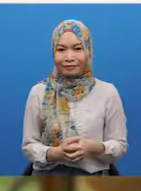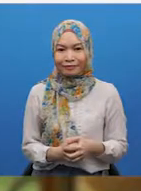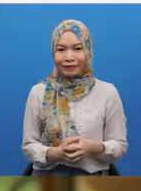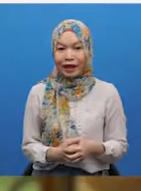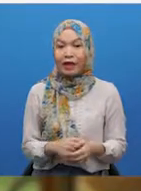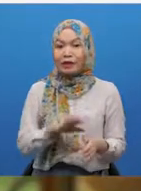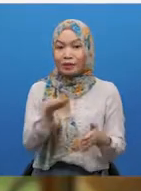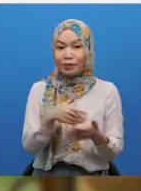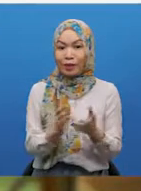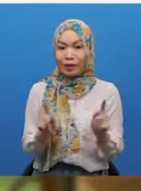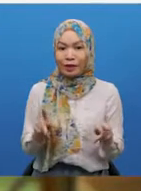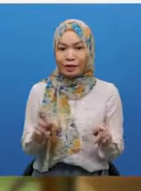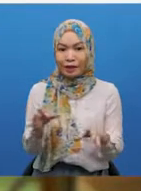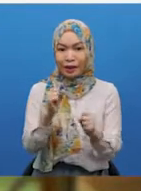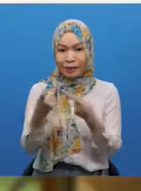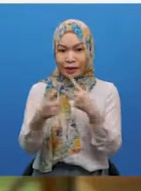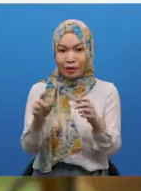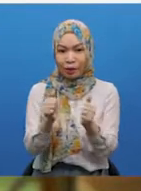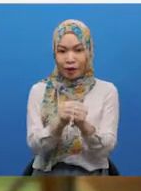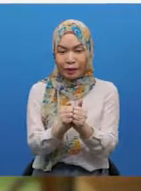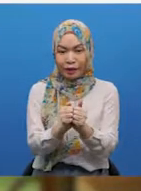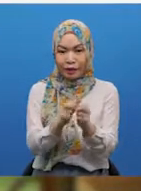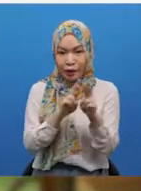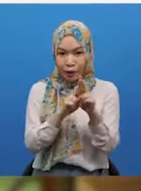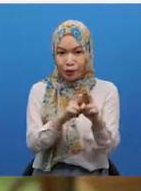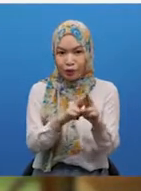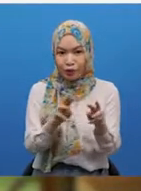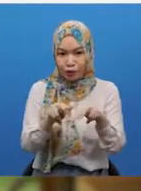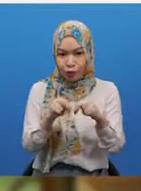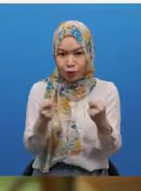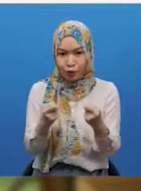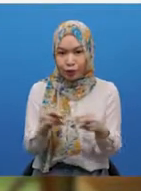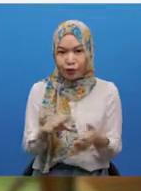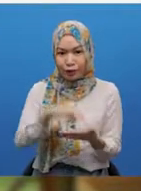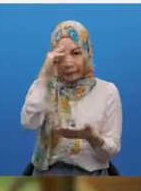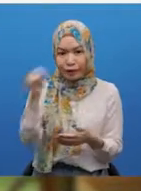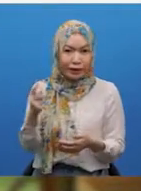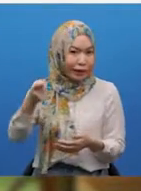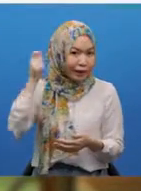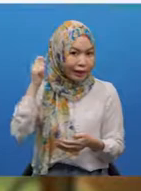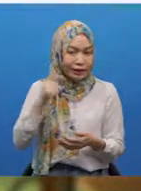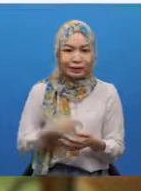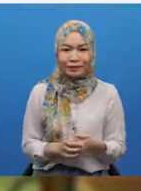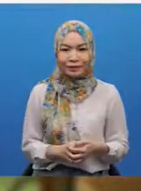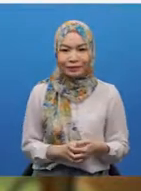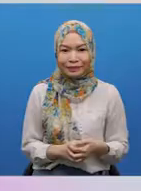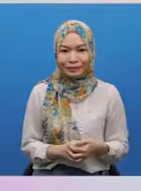dapat merangka jawapan ini dengan merujuk catatan nota pelajaran tadi.